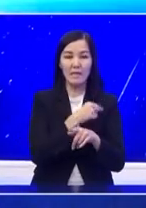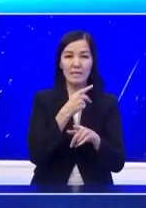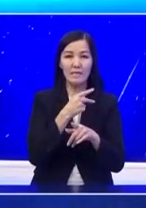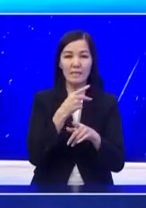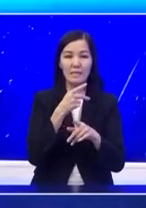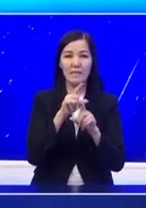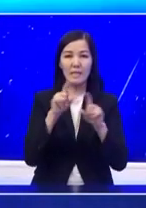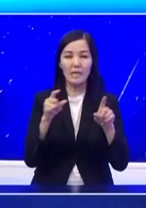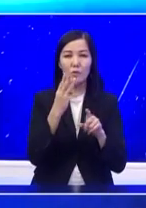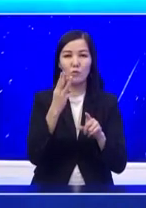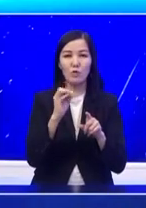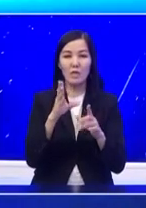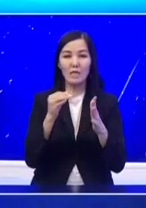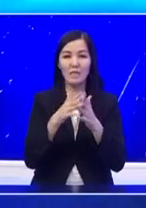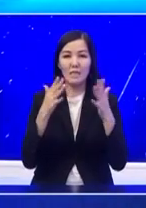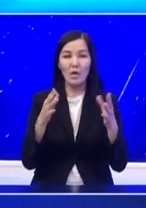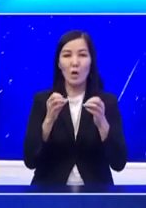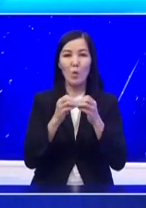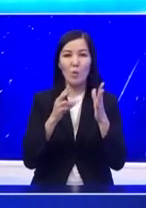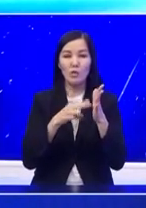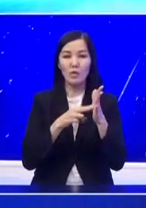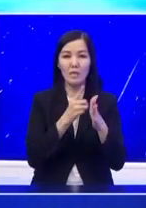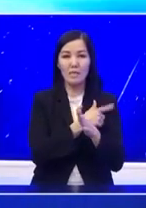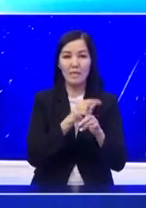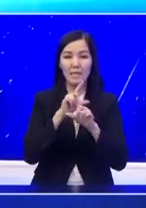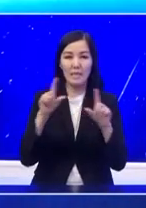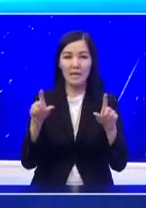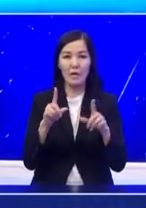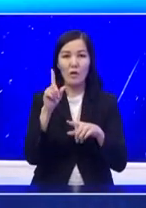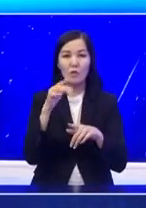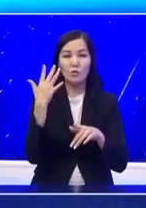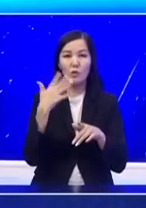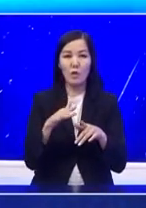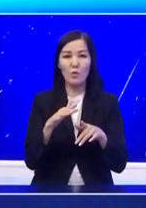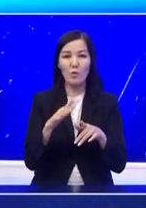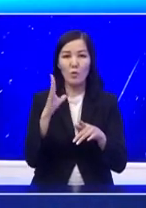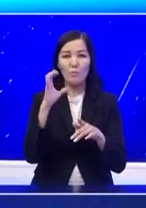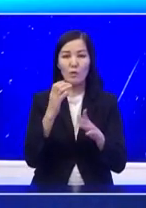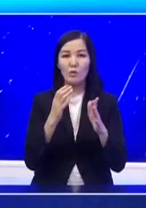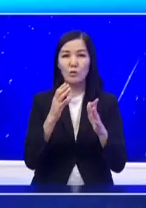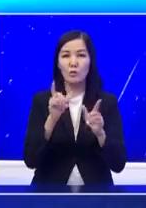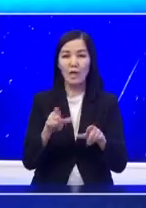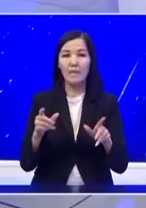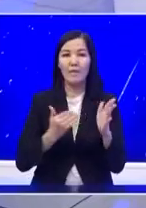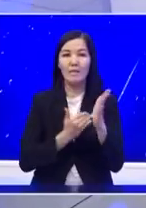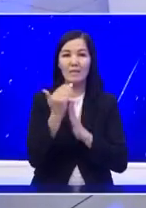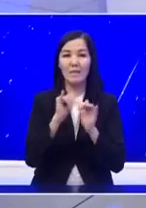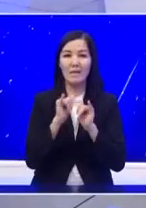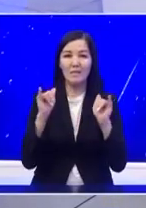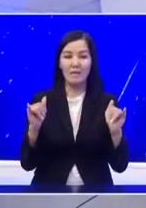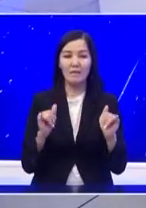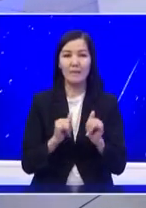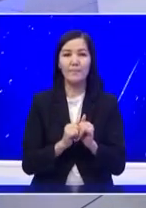саны 3 есе, яғни 17 стационарлық мекемеде 150-ден 500-ге дейін арттырылды.